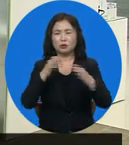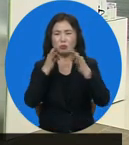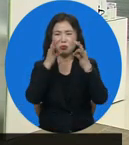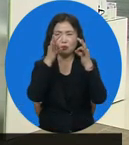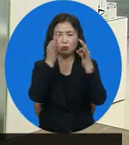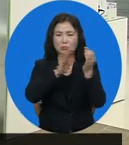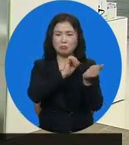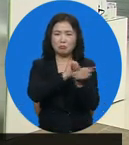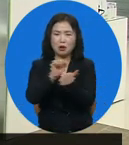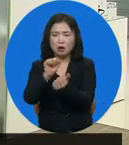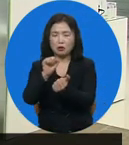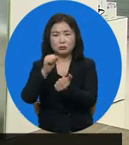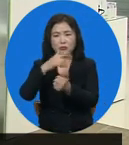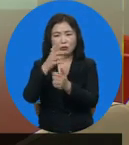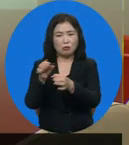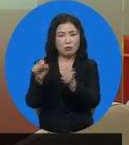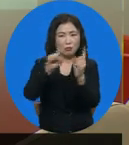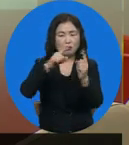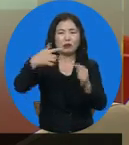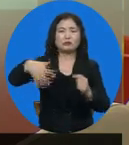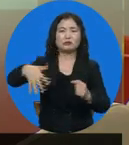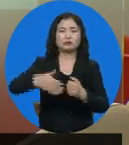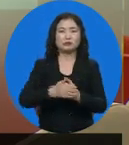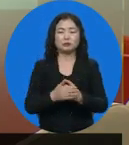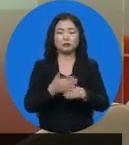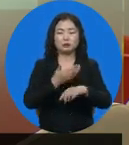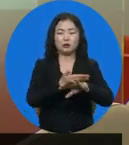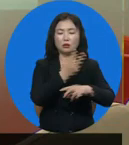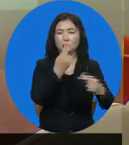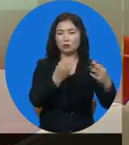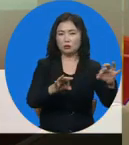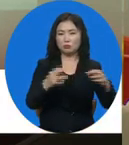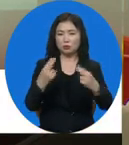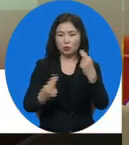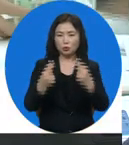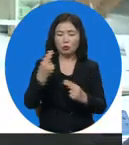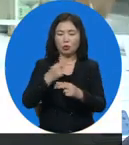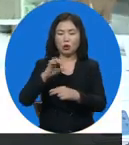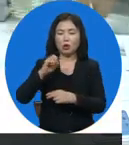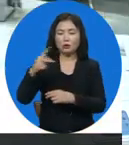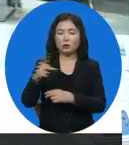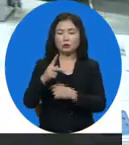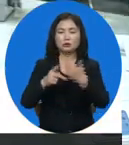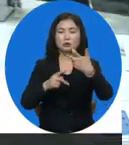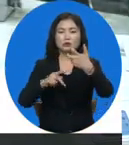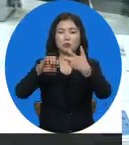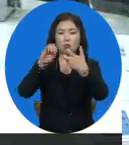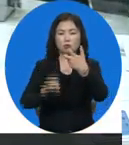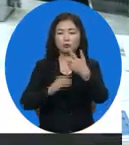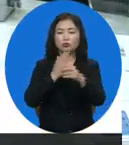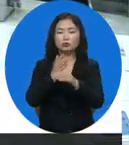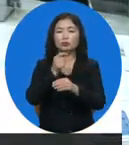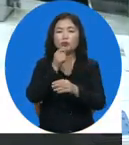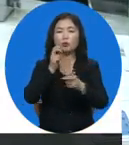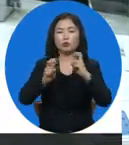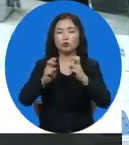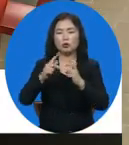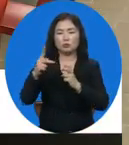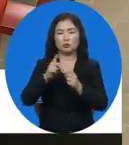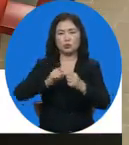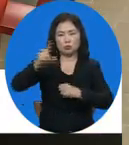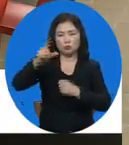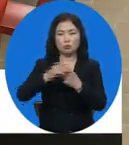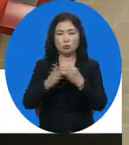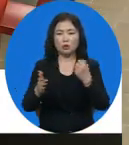악재는 남아 있습니다 일반 시중은행 과는 달리 여신 70 퍼센트 값 중소기업 대출의 쏠려 있어